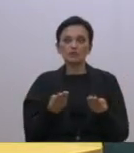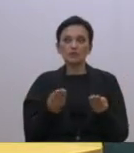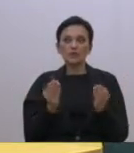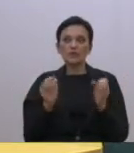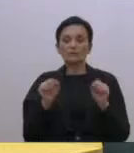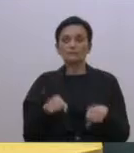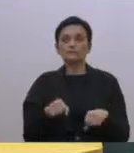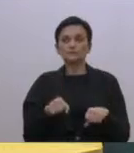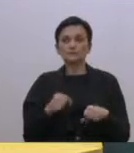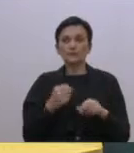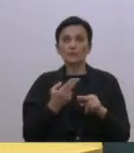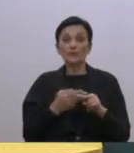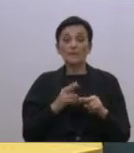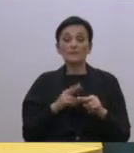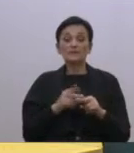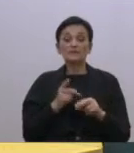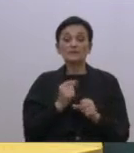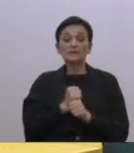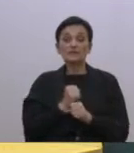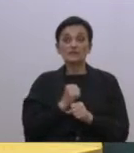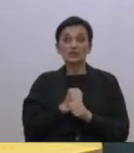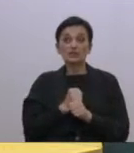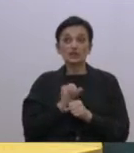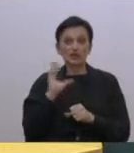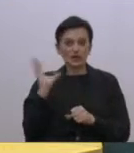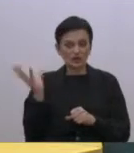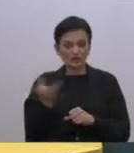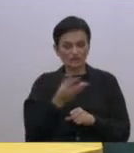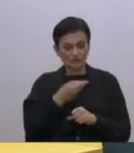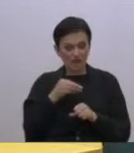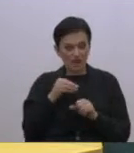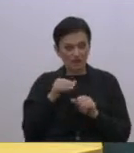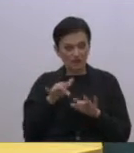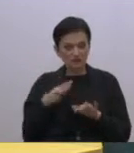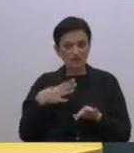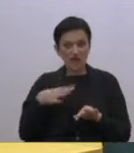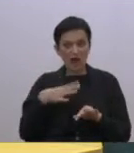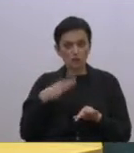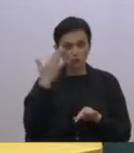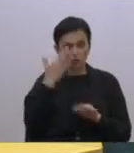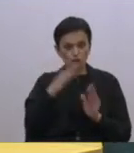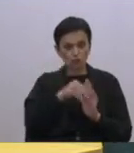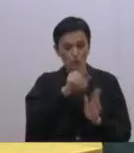მგონი, ამის გაკეთება არის ყველას საქმე. ქართული ოცნების ამომრჩევლისაც,